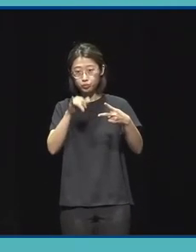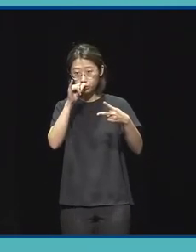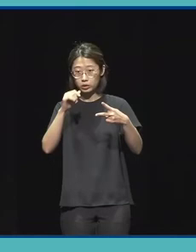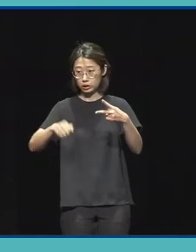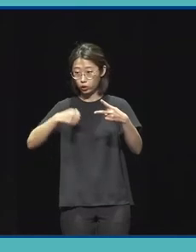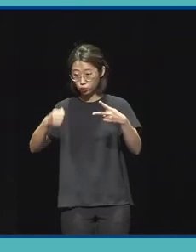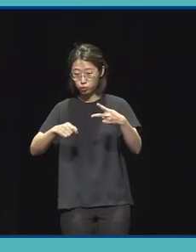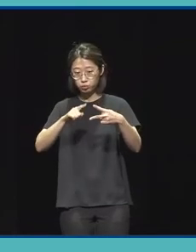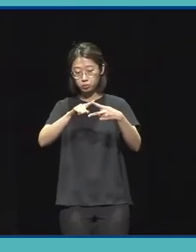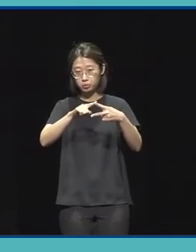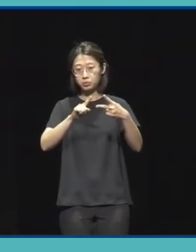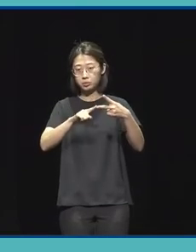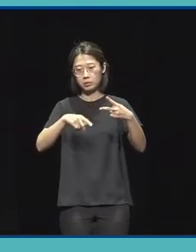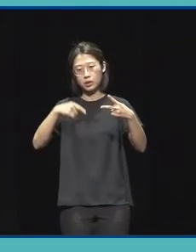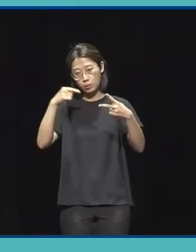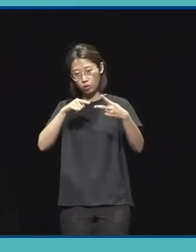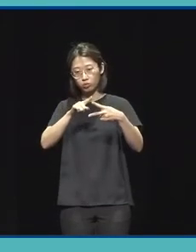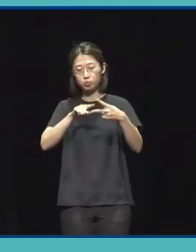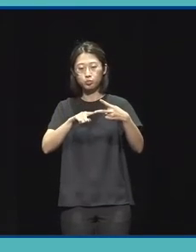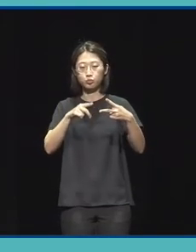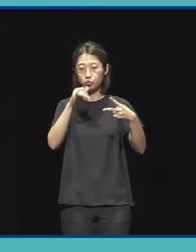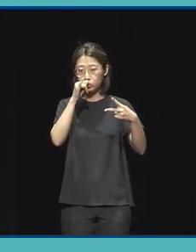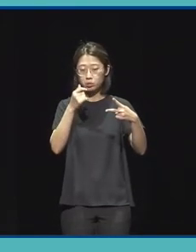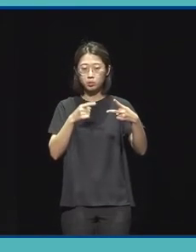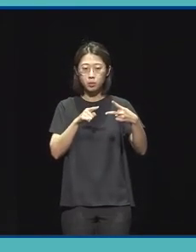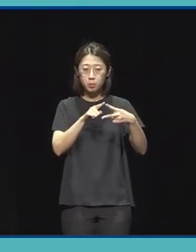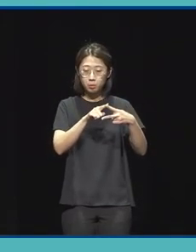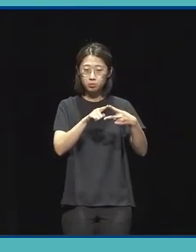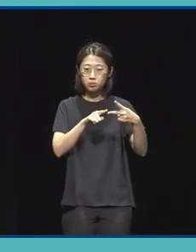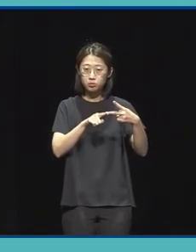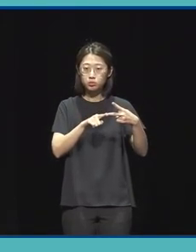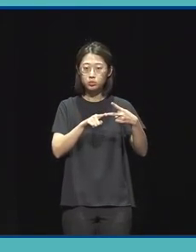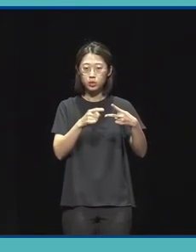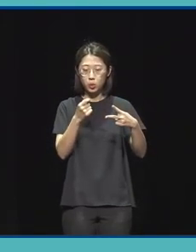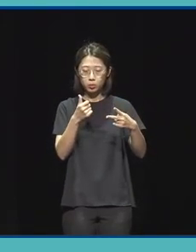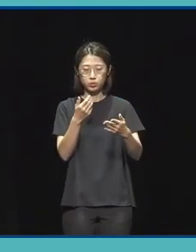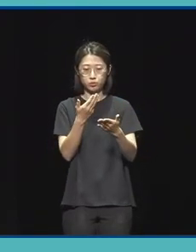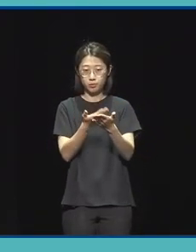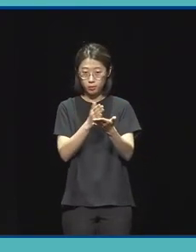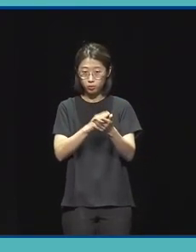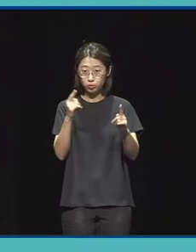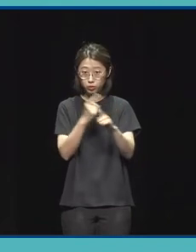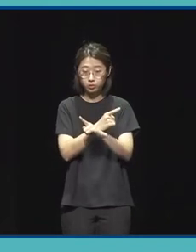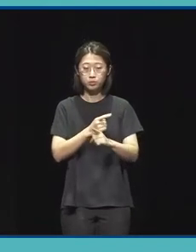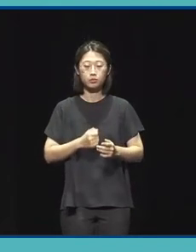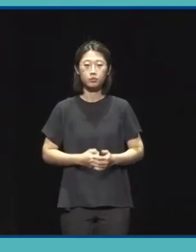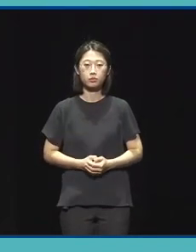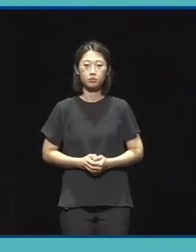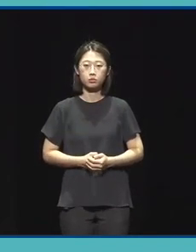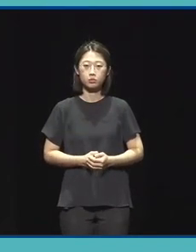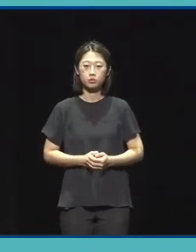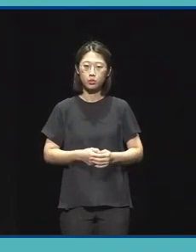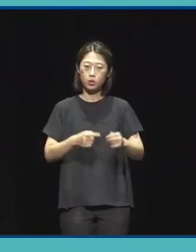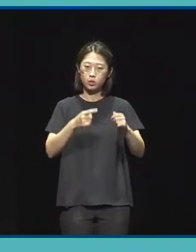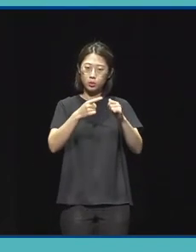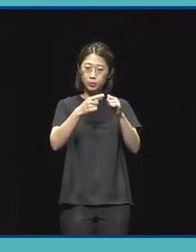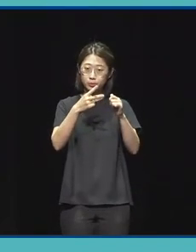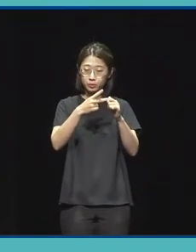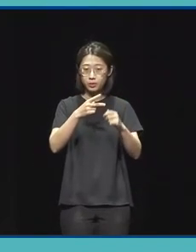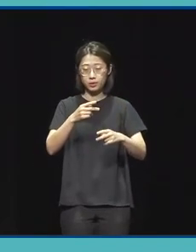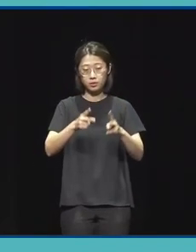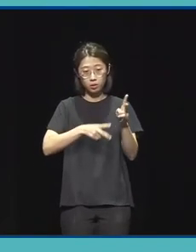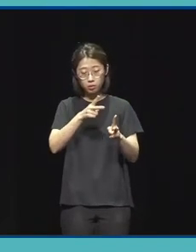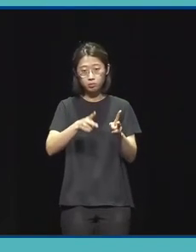실행형은 사전에 의사소통 뭐 이런 것들 거쳐서 실행이 이제 있는 거고요 또 2회 이상 사업